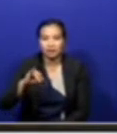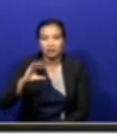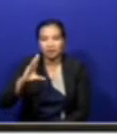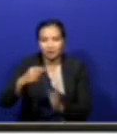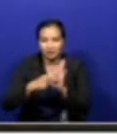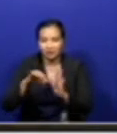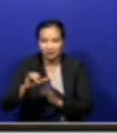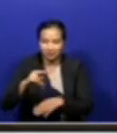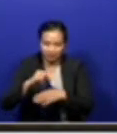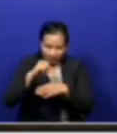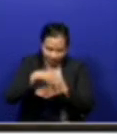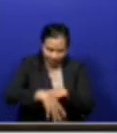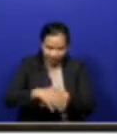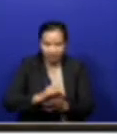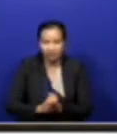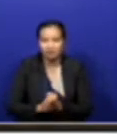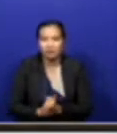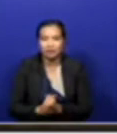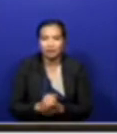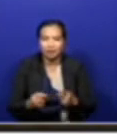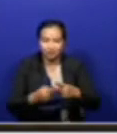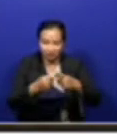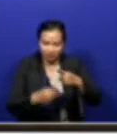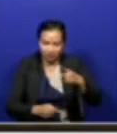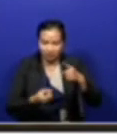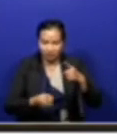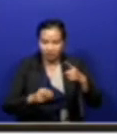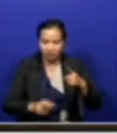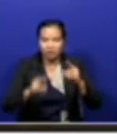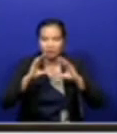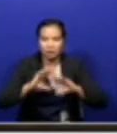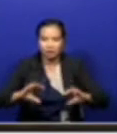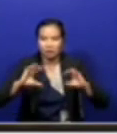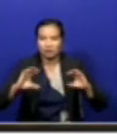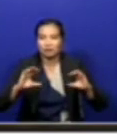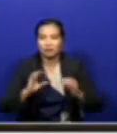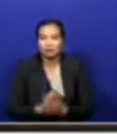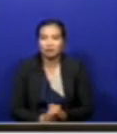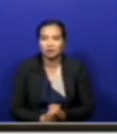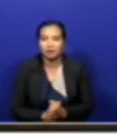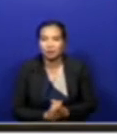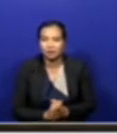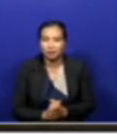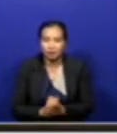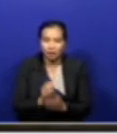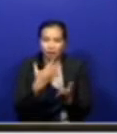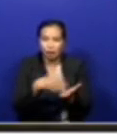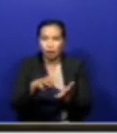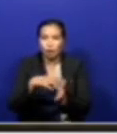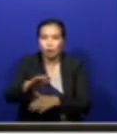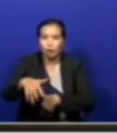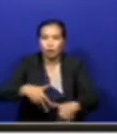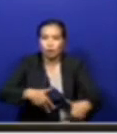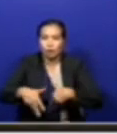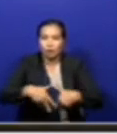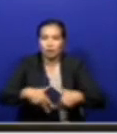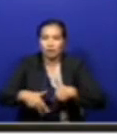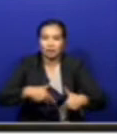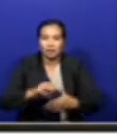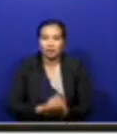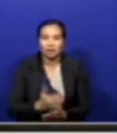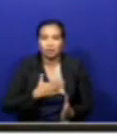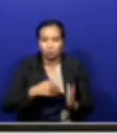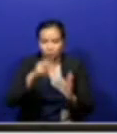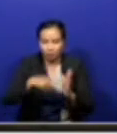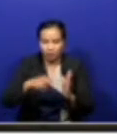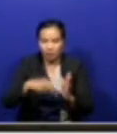ก12ข้อท่านจำได้ไหมครับว่ารัฐบาลเขาได้กรุณาบอกพี่น้องประชาชนว่าผมอ่านเร็วๆนะ